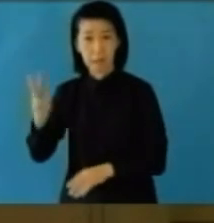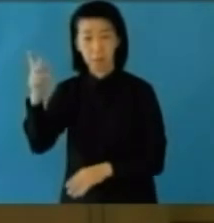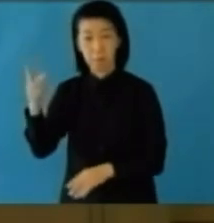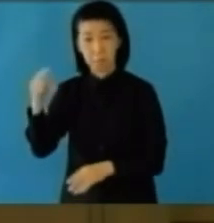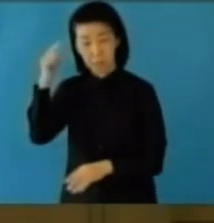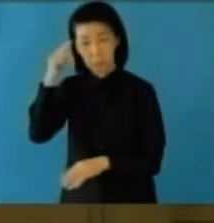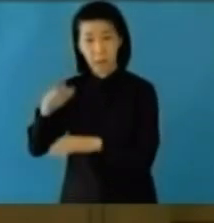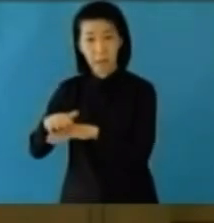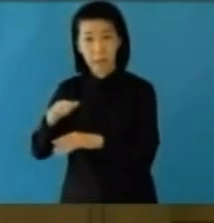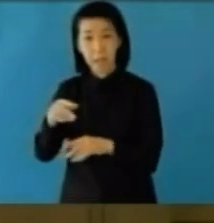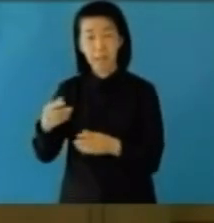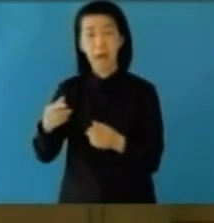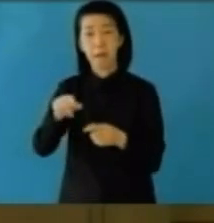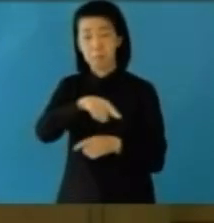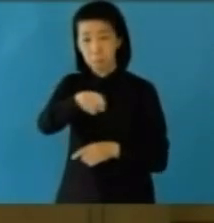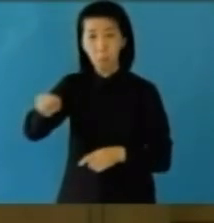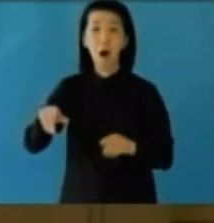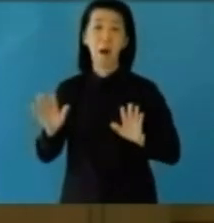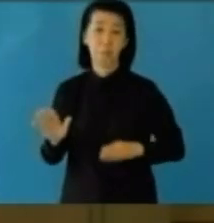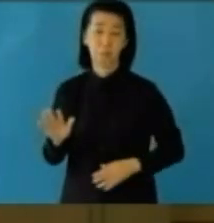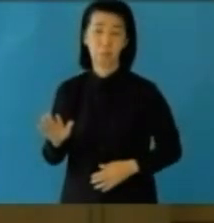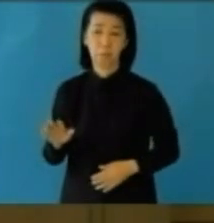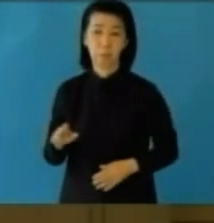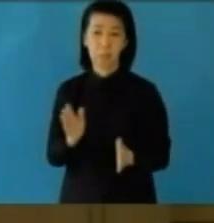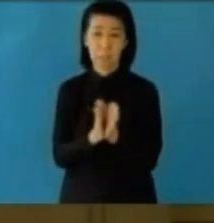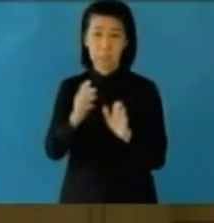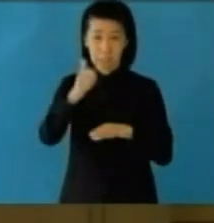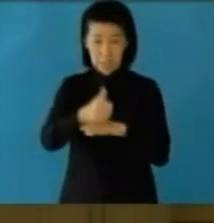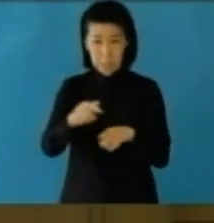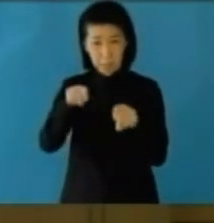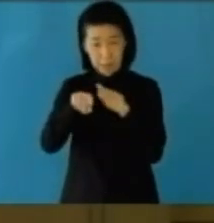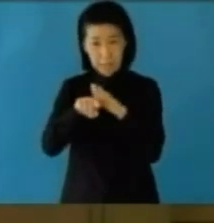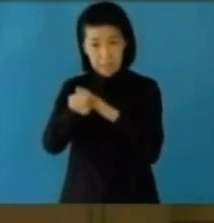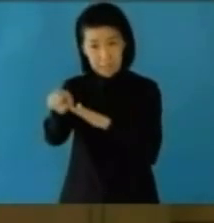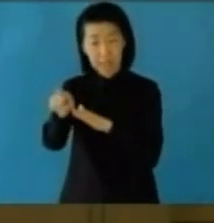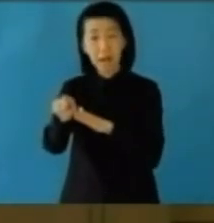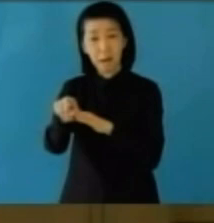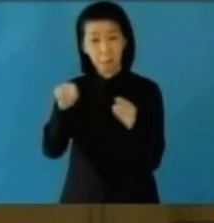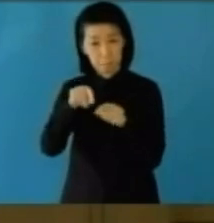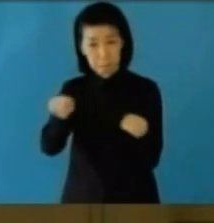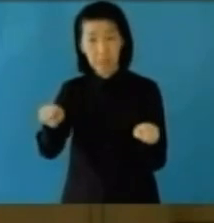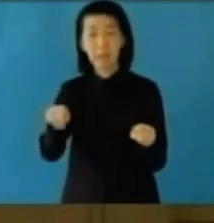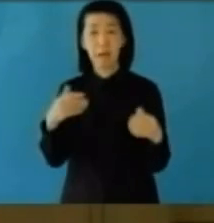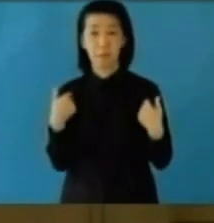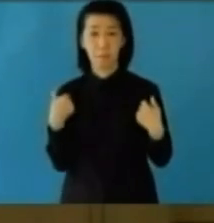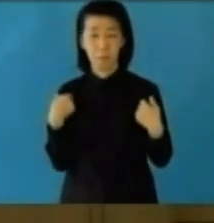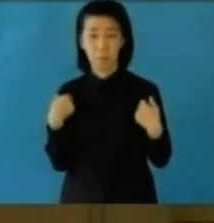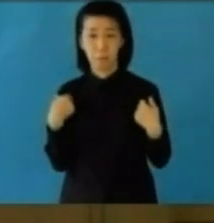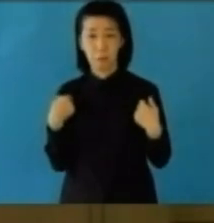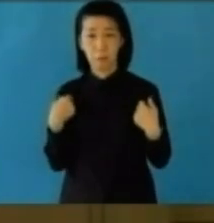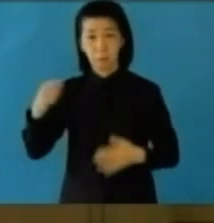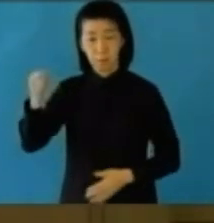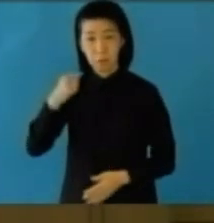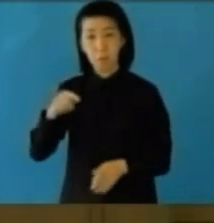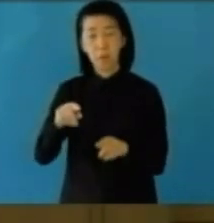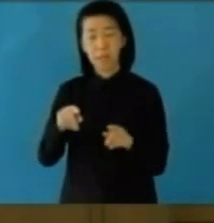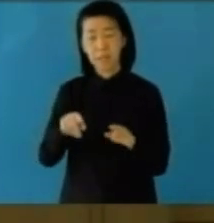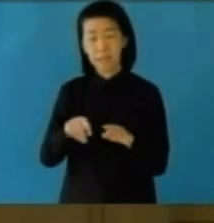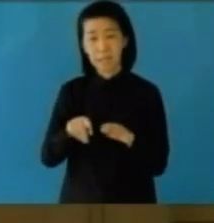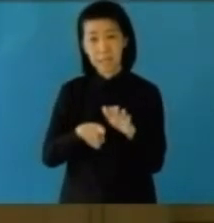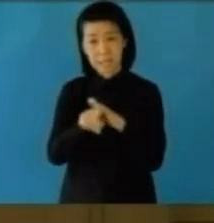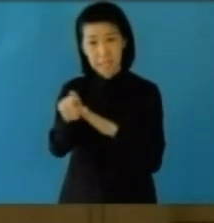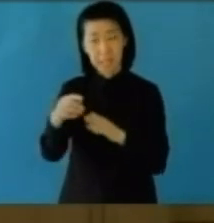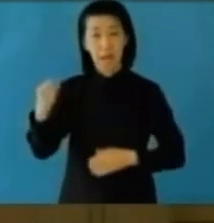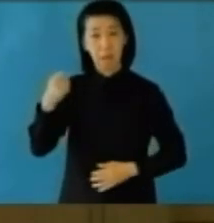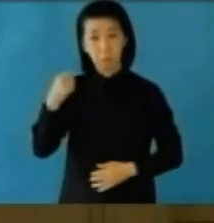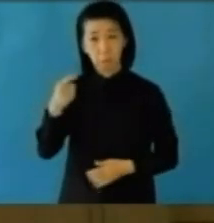知事がリーダーとして、この本校区のですね、利活用の全体像をまとめて仕上げるためには、強固なリーダーシップと、決断力と調